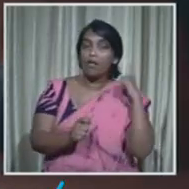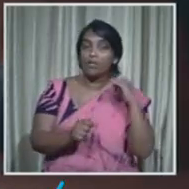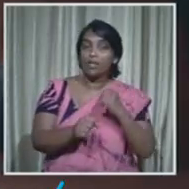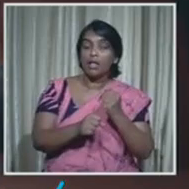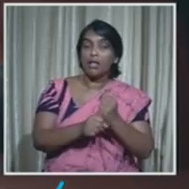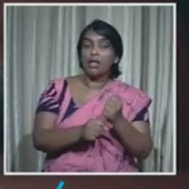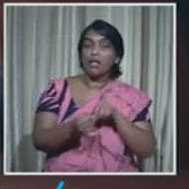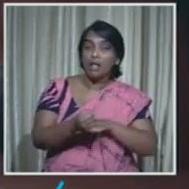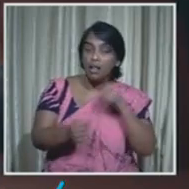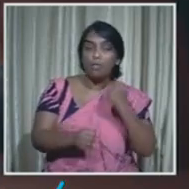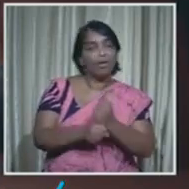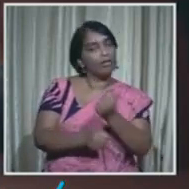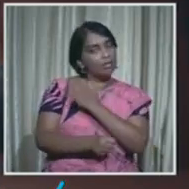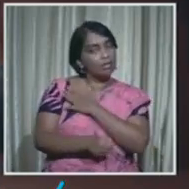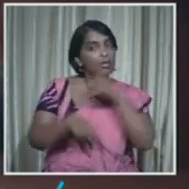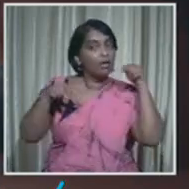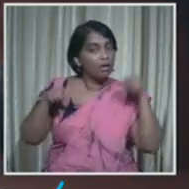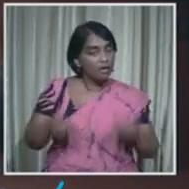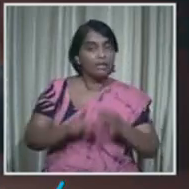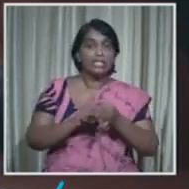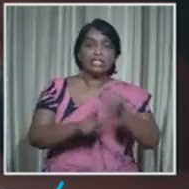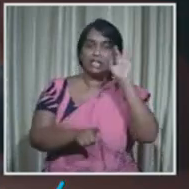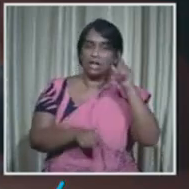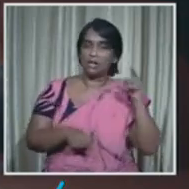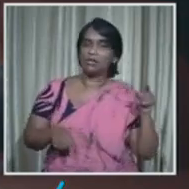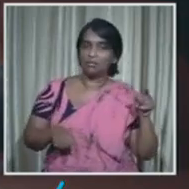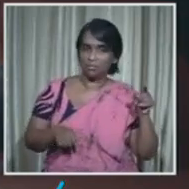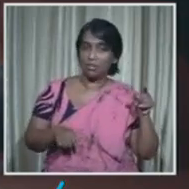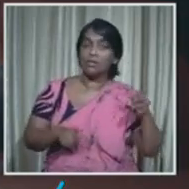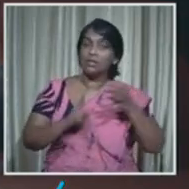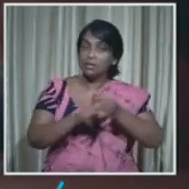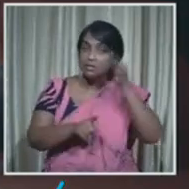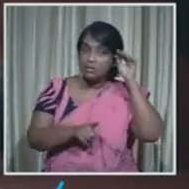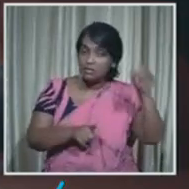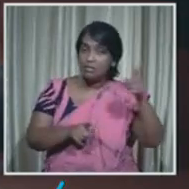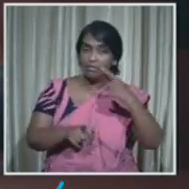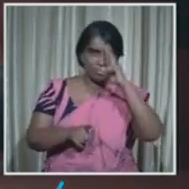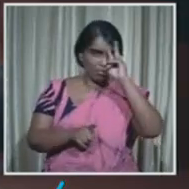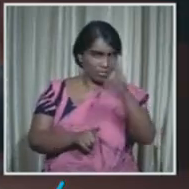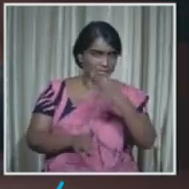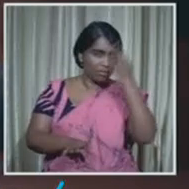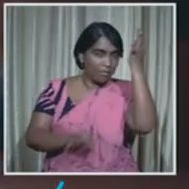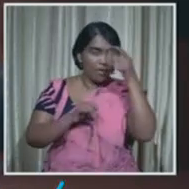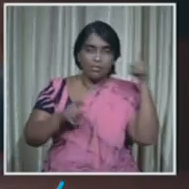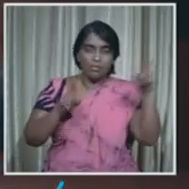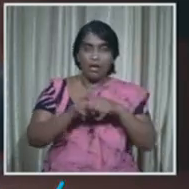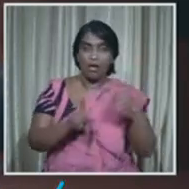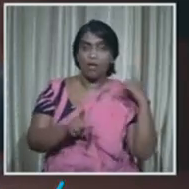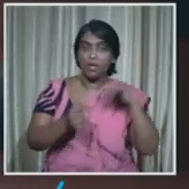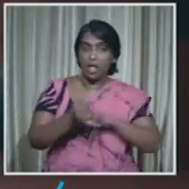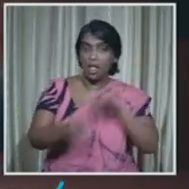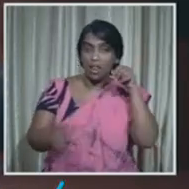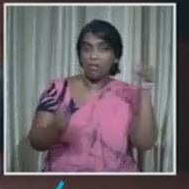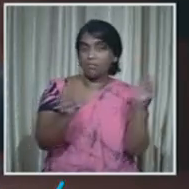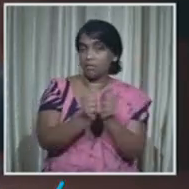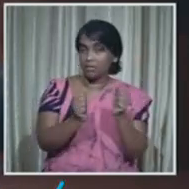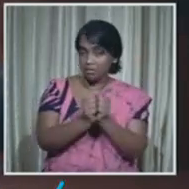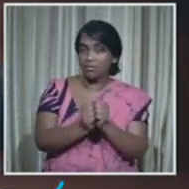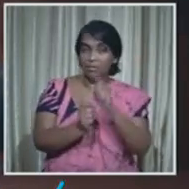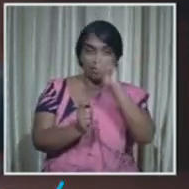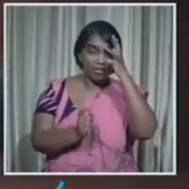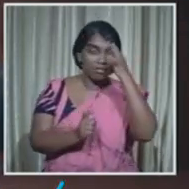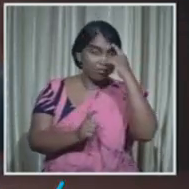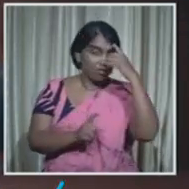ගෝඨාභය රාජපක්ෂ අද මේ වෙලාවේ ජනාධිපති ඒ නිසා ජනාධිපතිගේ වියරු මනස ආරක්ෂක ලේකම් මැදට තමන් කටයුතු කරපු වියරු මනස පිළිබඳ